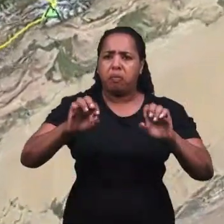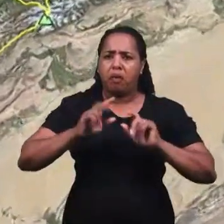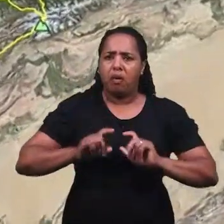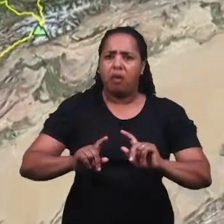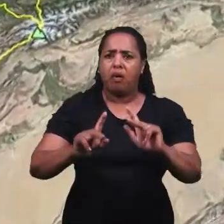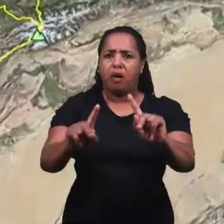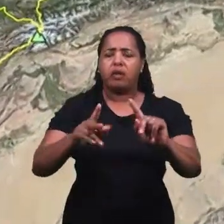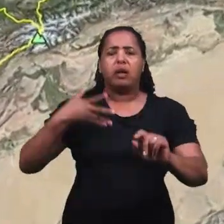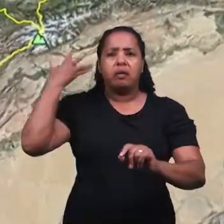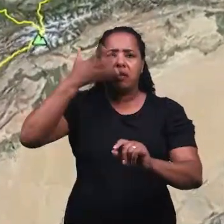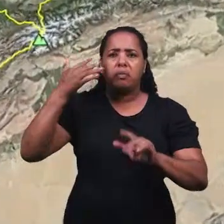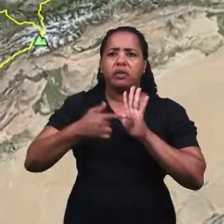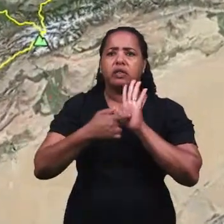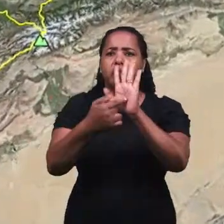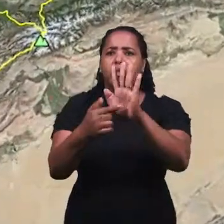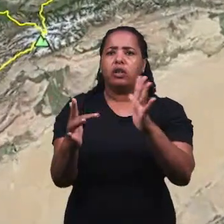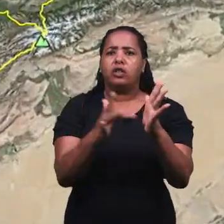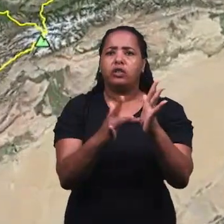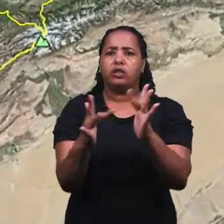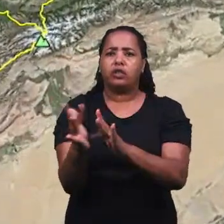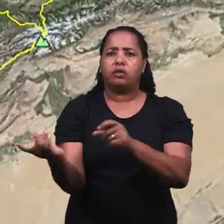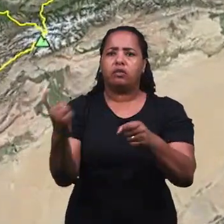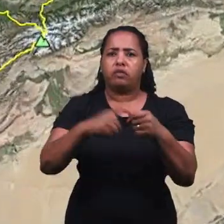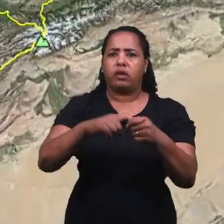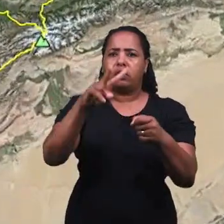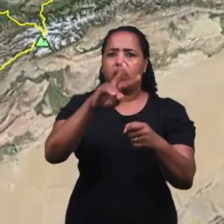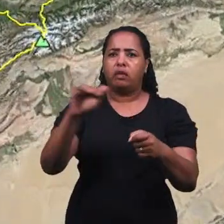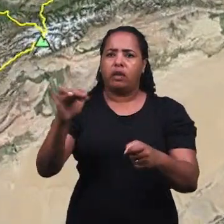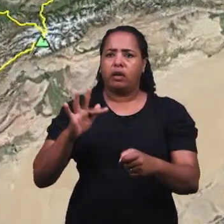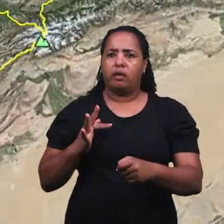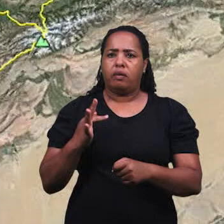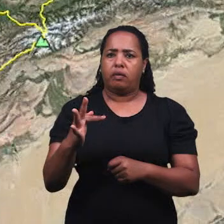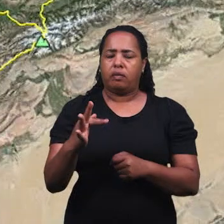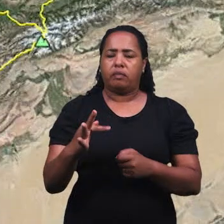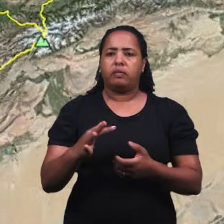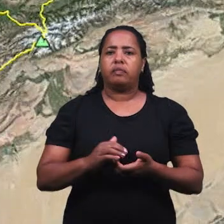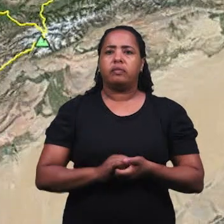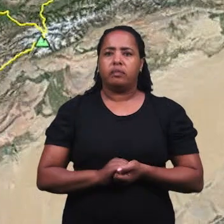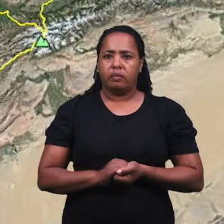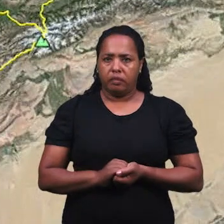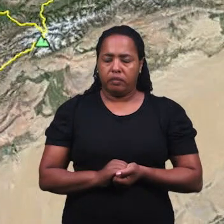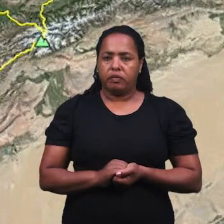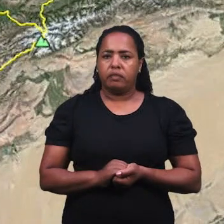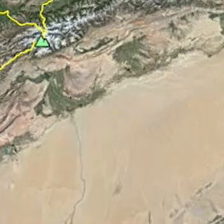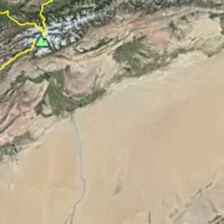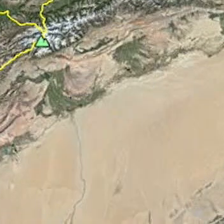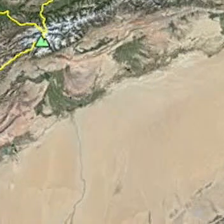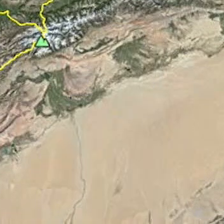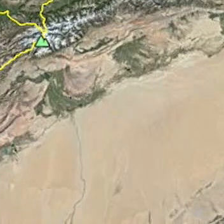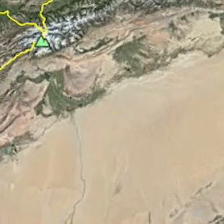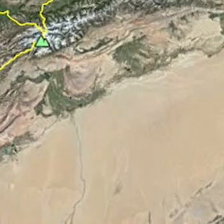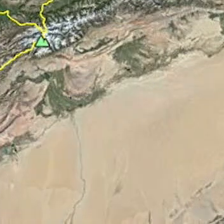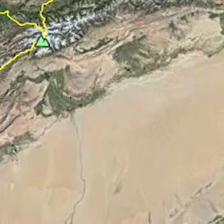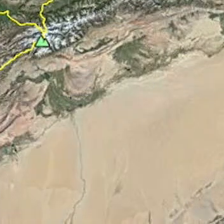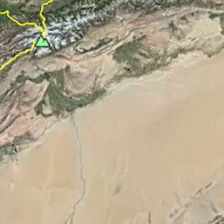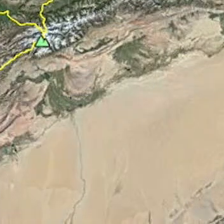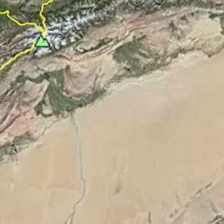l'évangile éternel et par le message du retour imminent du Seigneur Jésus.